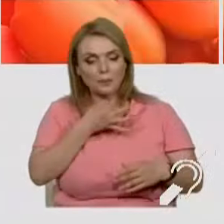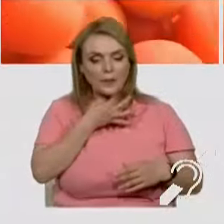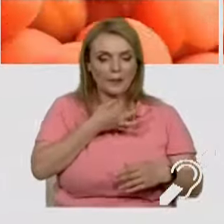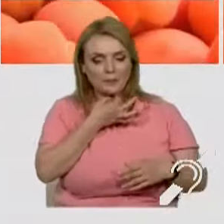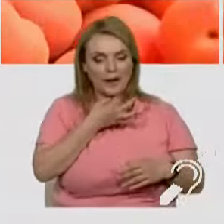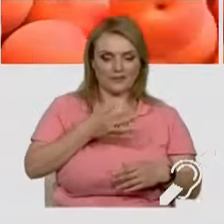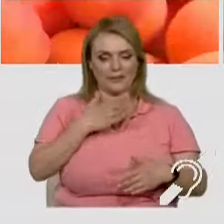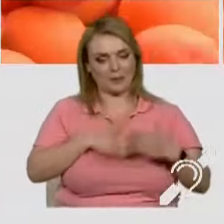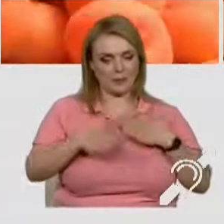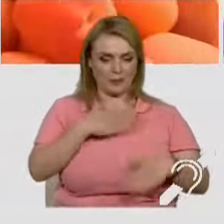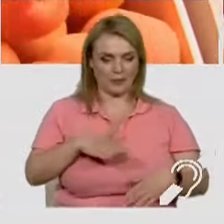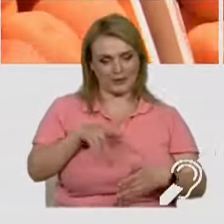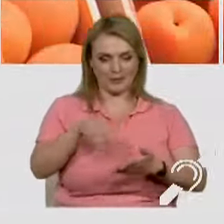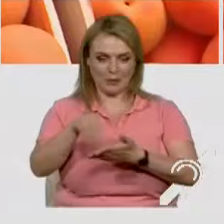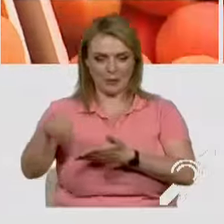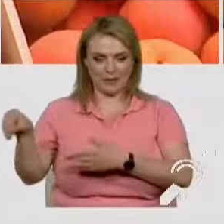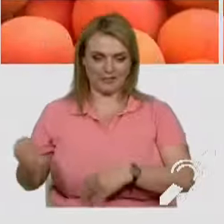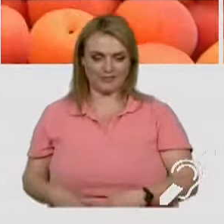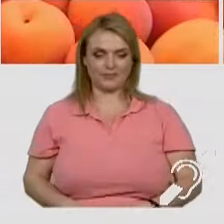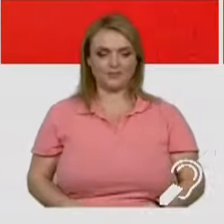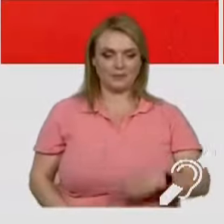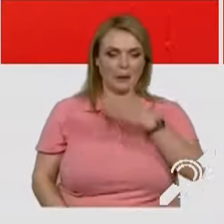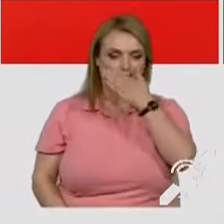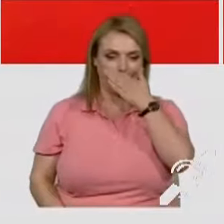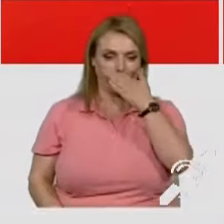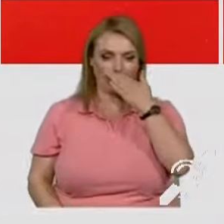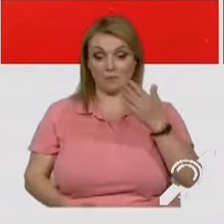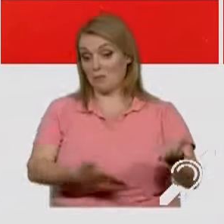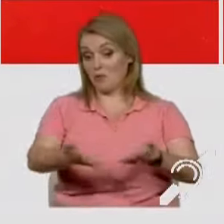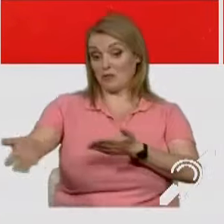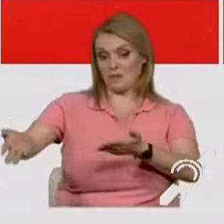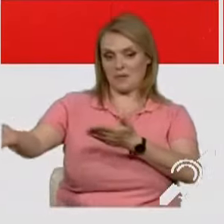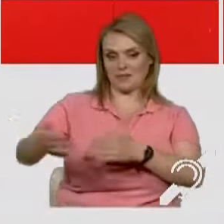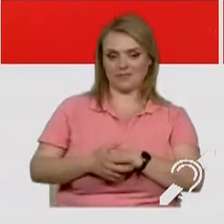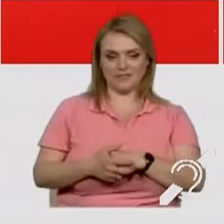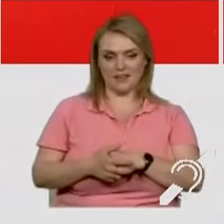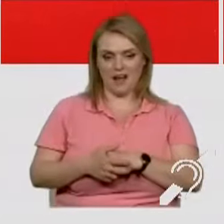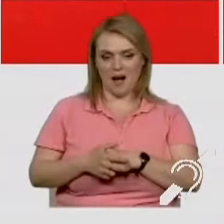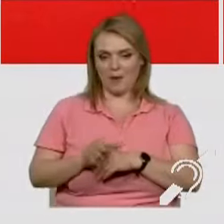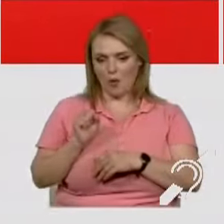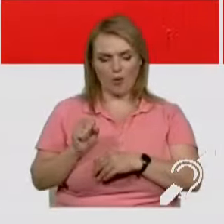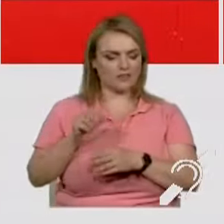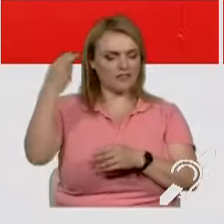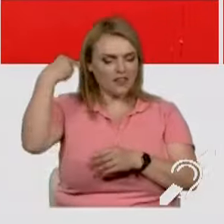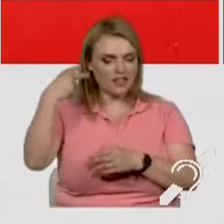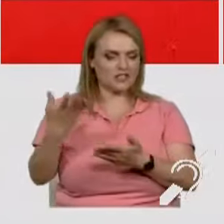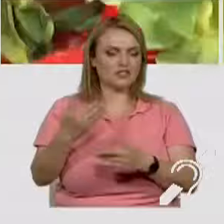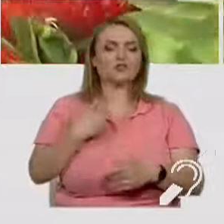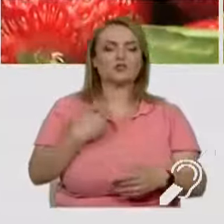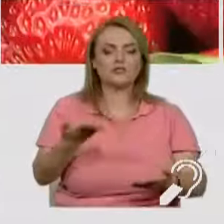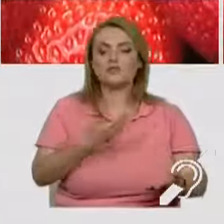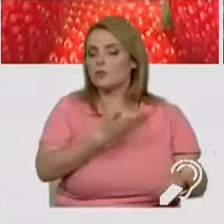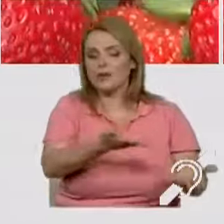pe producătorii care nu reușesc să-și vândă marfa. O, poftim! Abricoase, cireșe, jeșne, ce vă trebuie